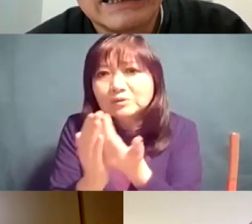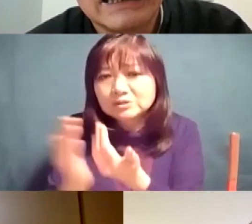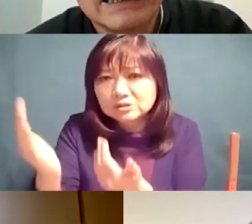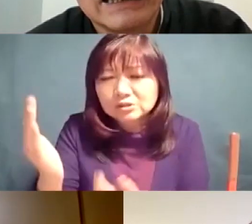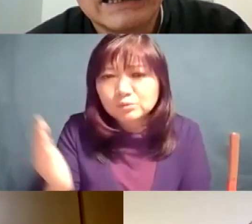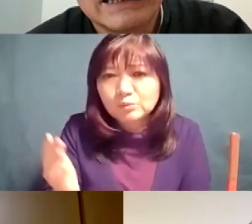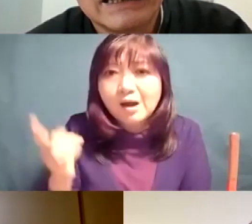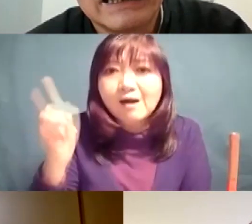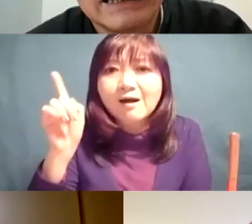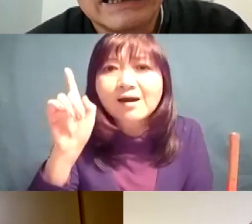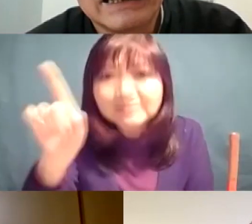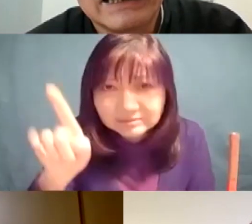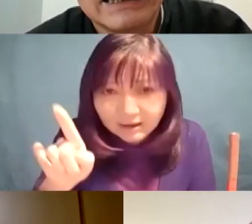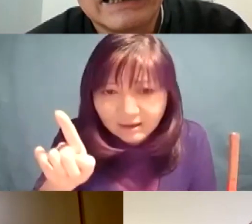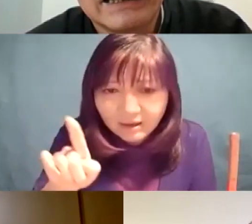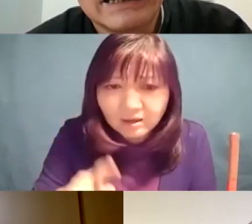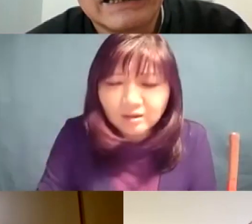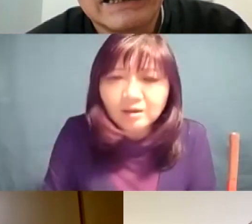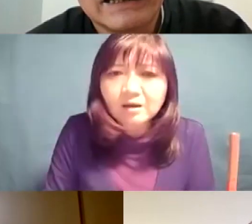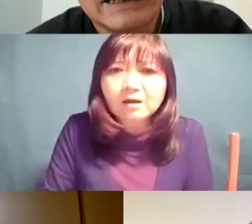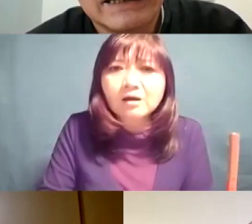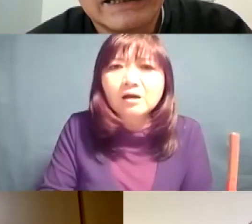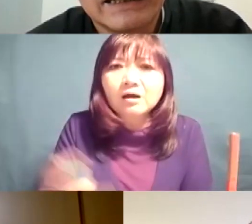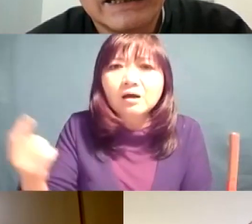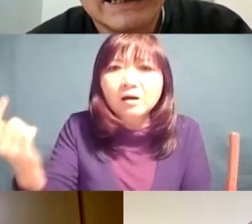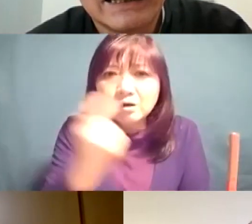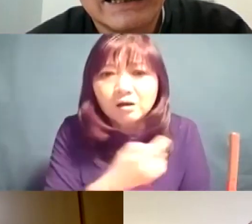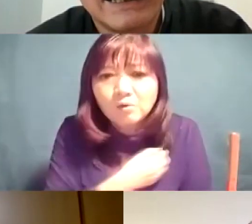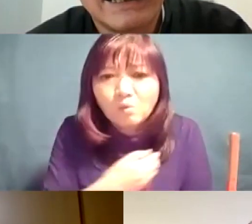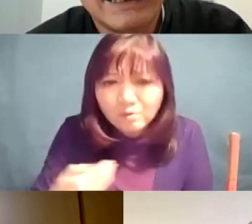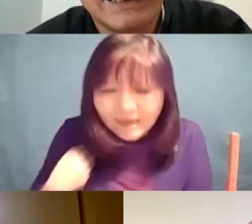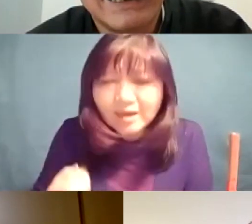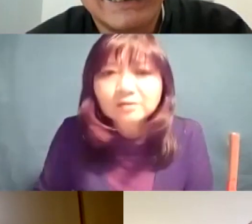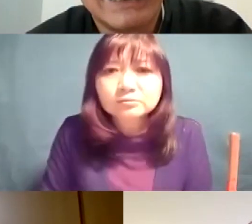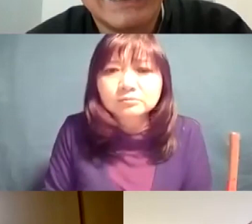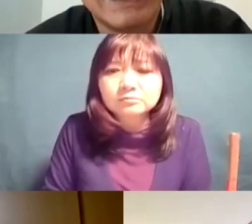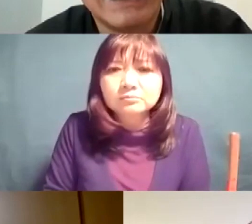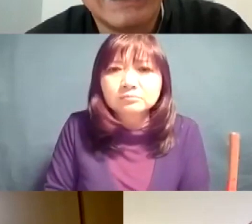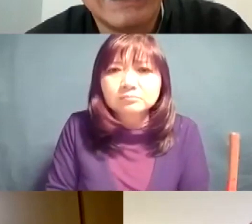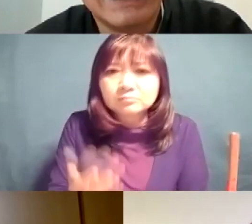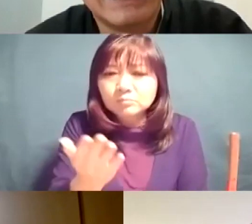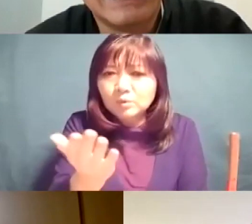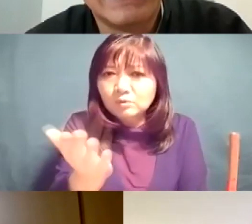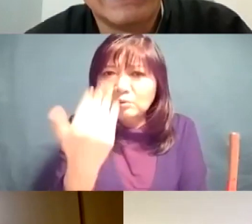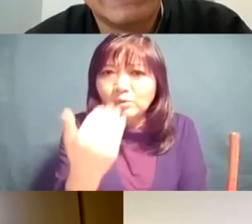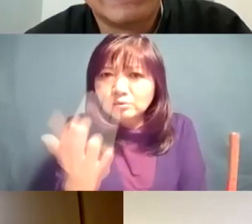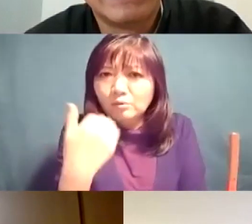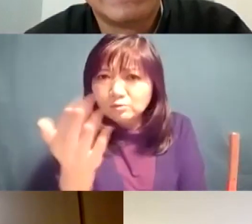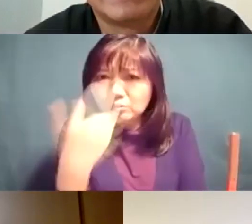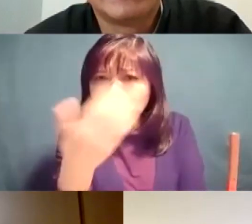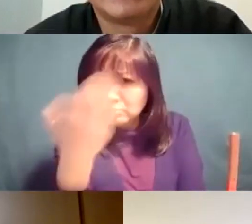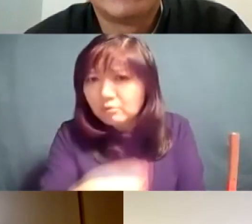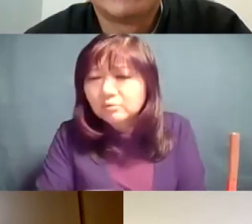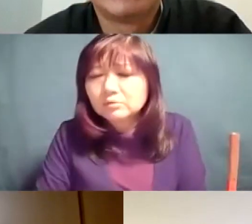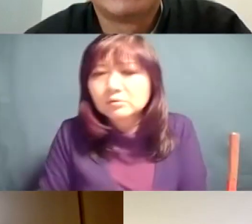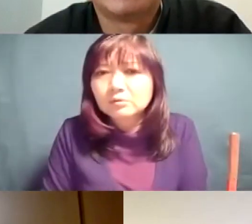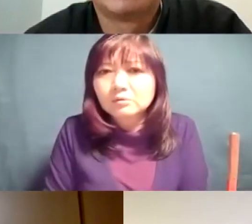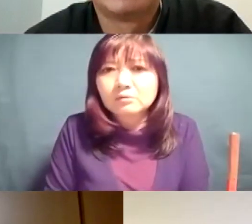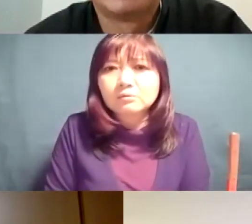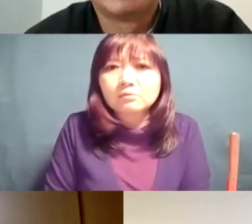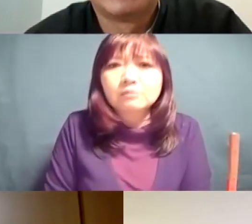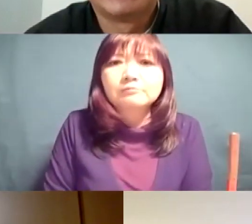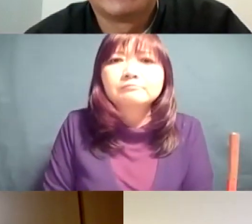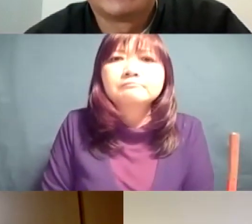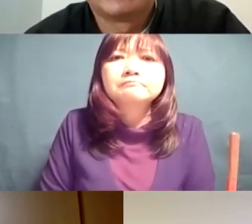結婚式本番は明日よ。間に合う。帰ってこい。